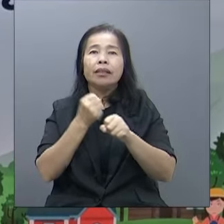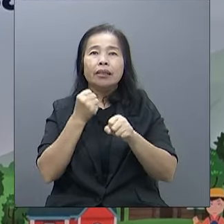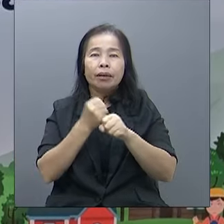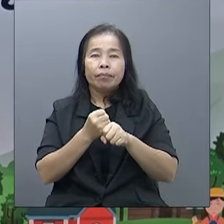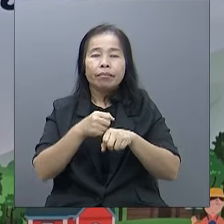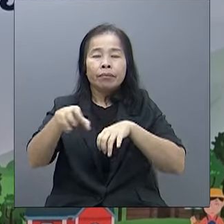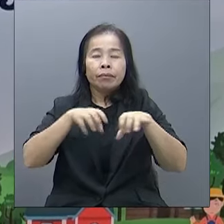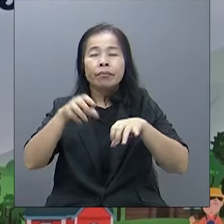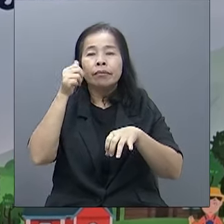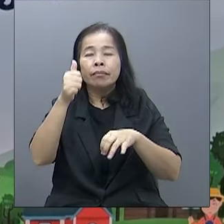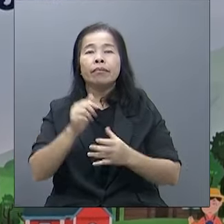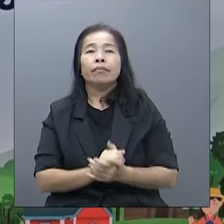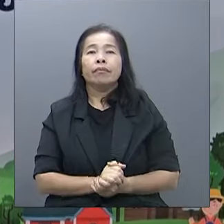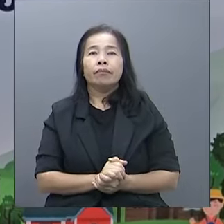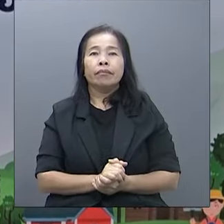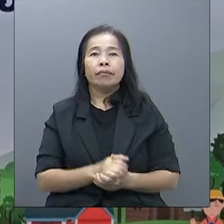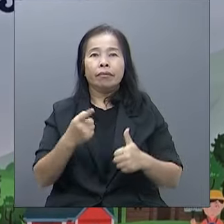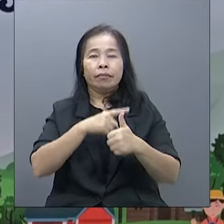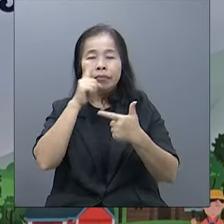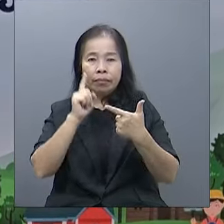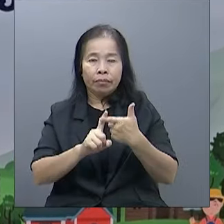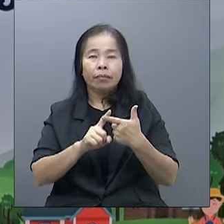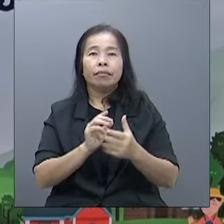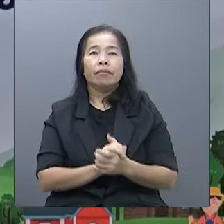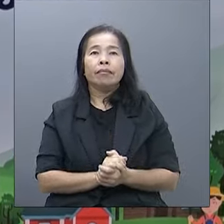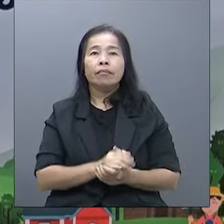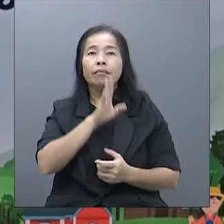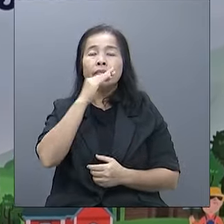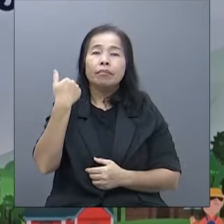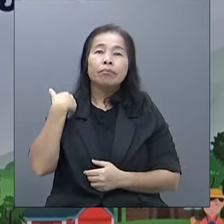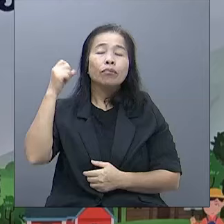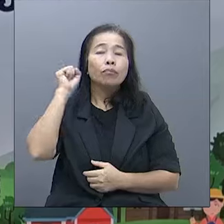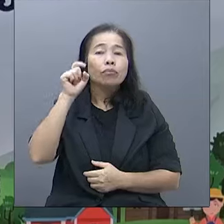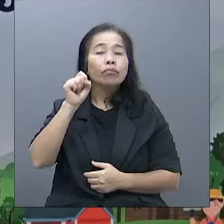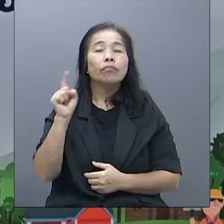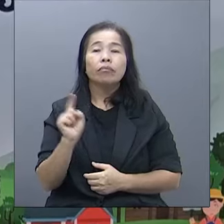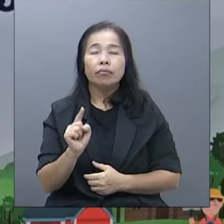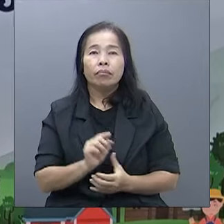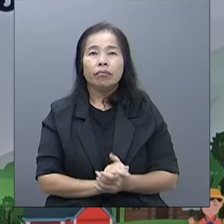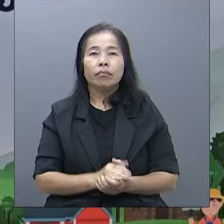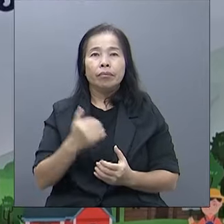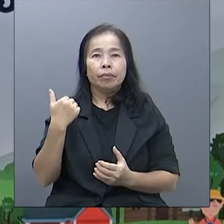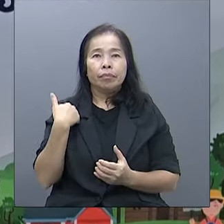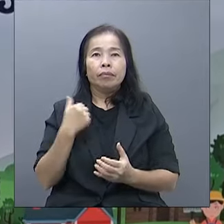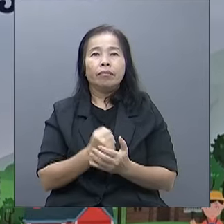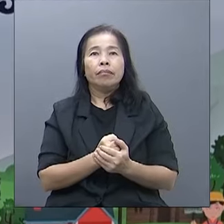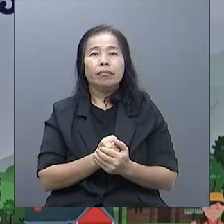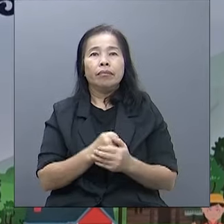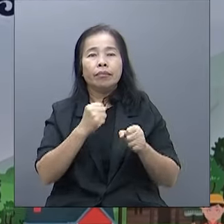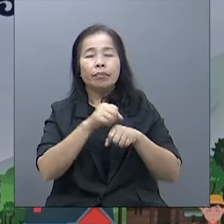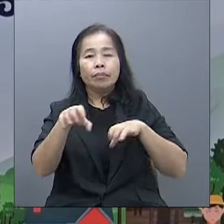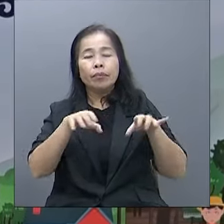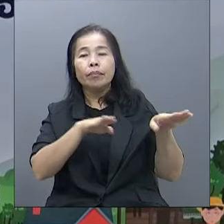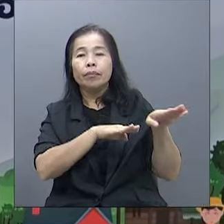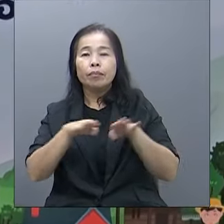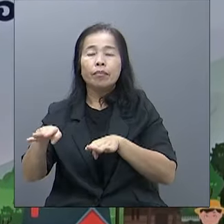ได้ครับแล้วอีกประเภทหนึ่งก็คือเรื่องของภัยฉุกเฉินซึ่งเป็นปัญหาในสังคมเราในขณะนี้นะครับเรามีการเตรียมกับผู้ประกอบการแ